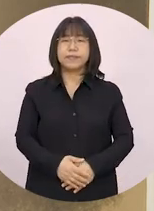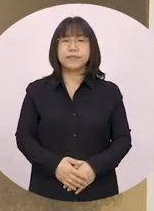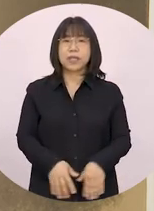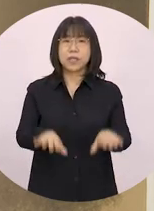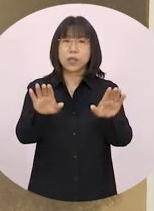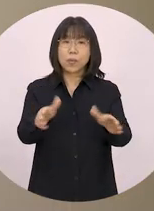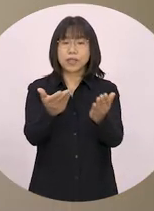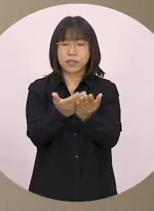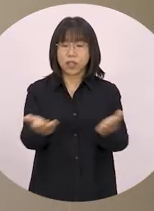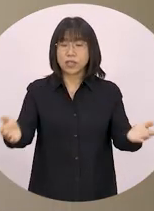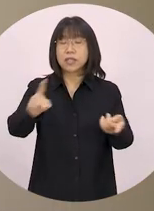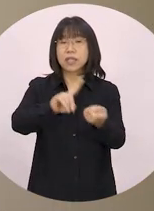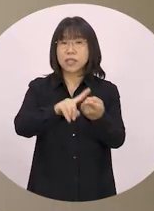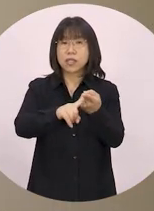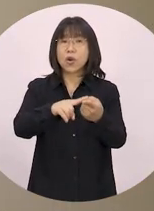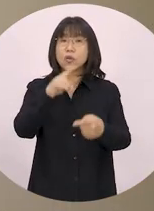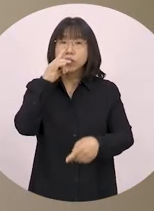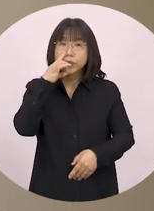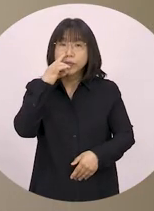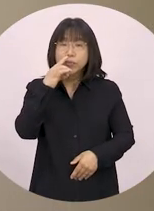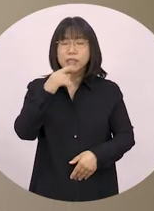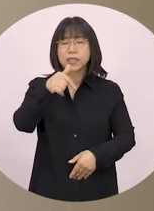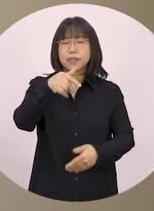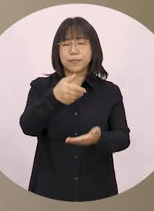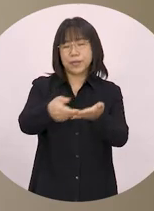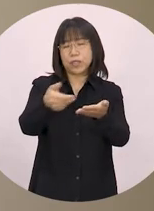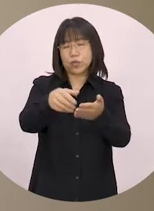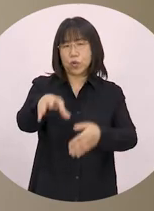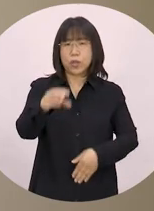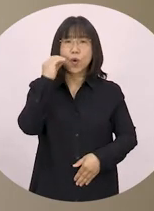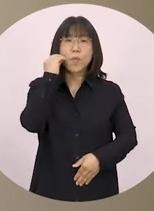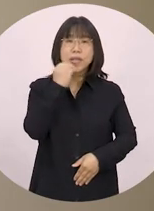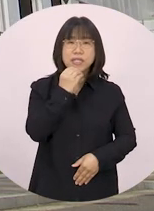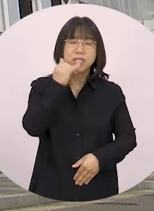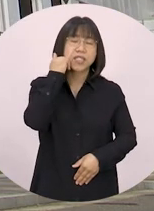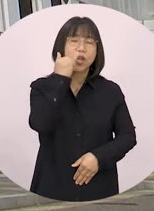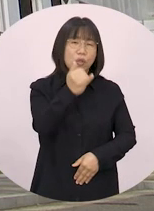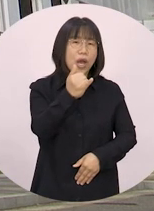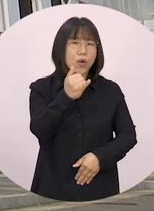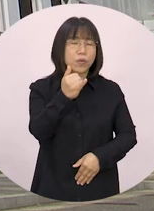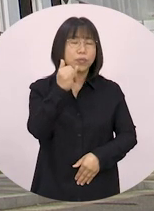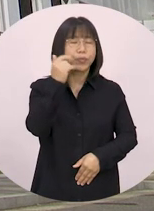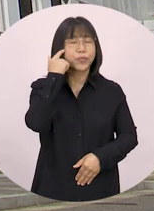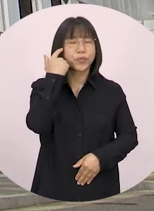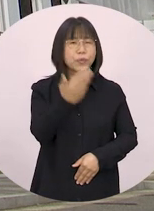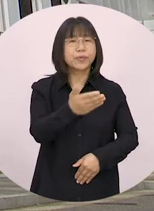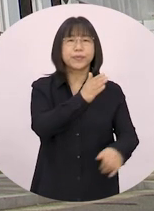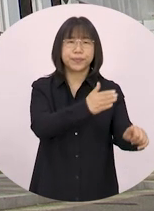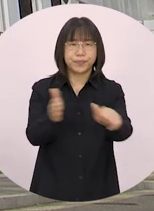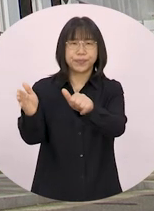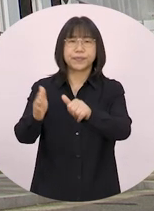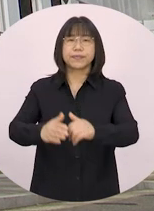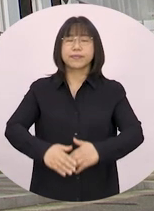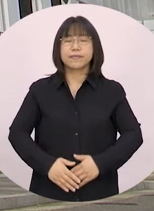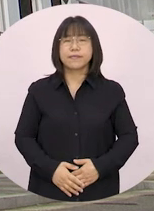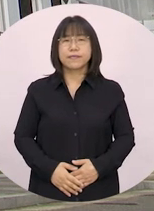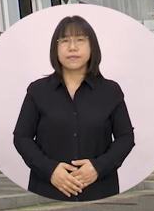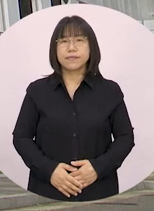희망합니다. 이번 전시에 대한 자세한 사항은 겸재정선미술관 홈페이지나 전화로 문의하면 됩니다.